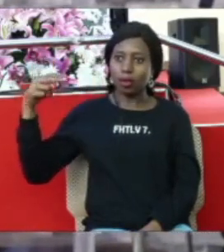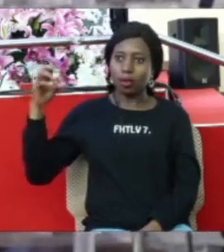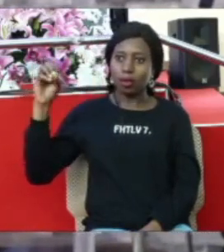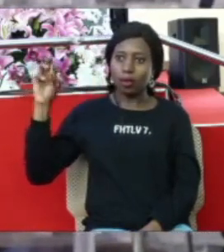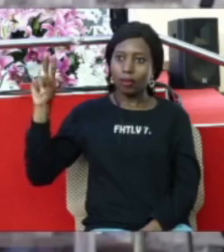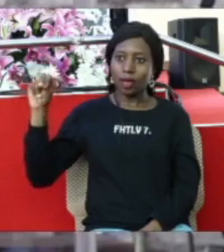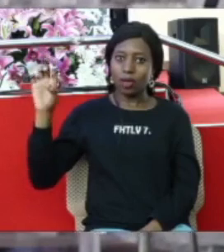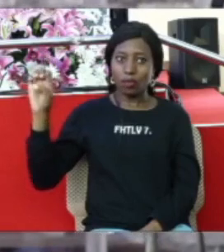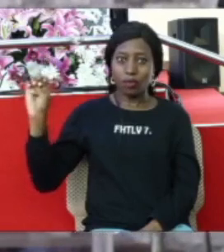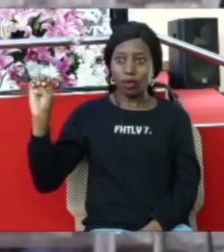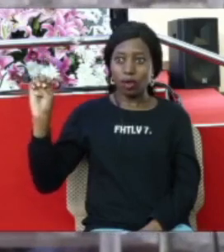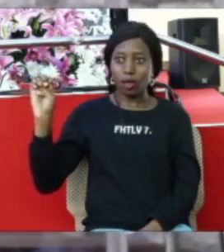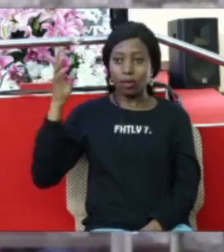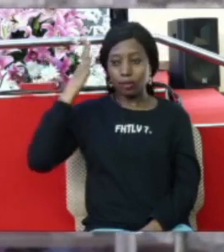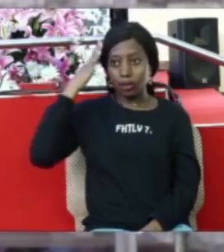back to Nairobi.